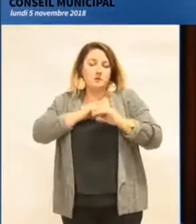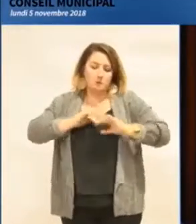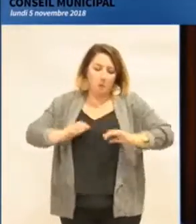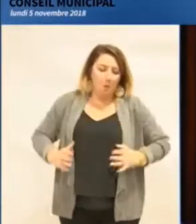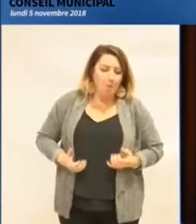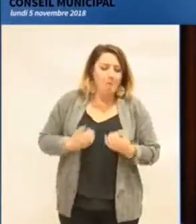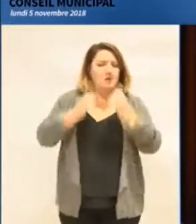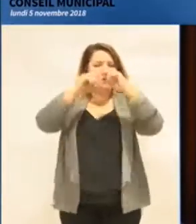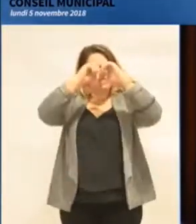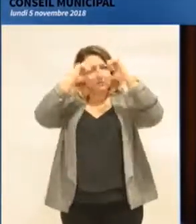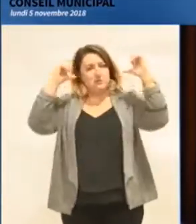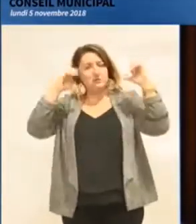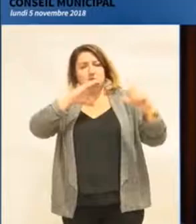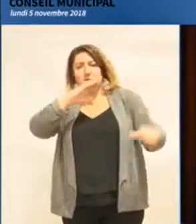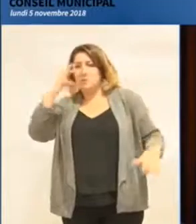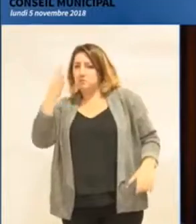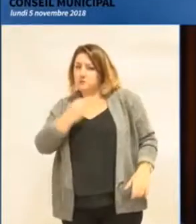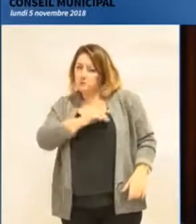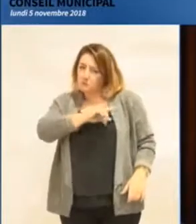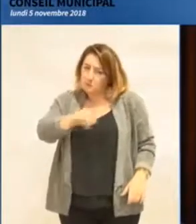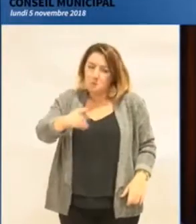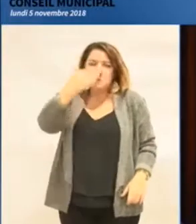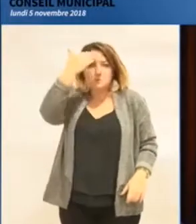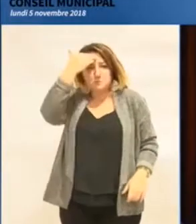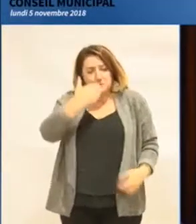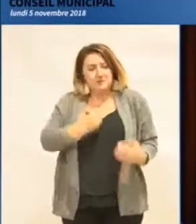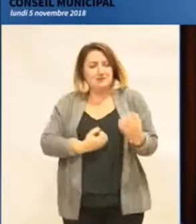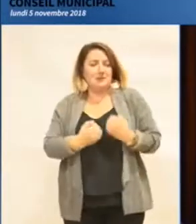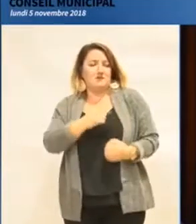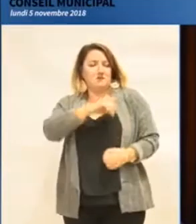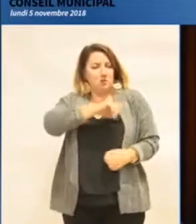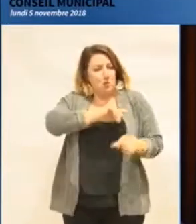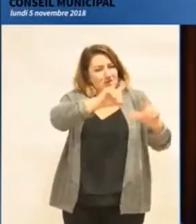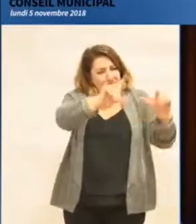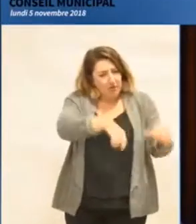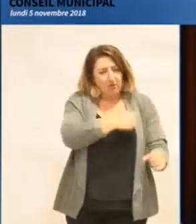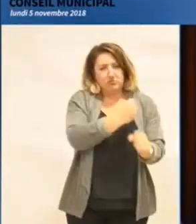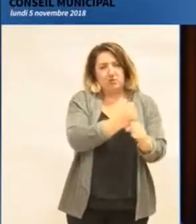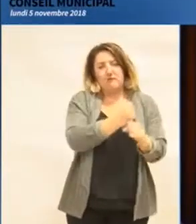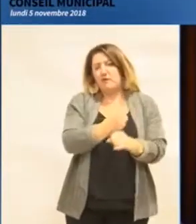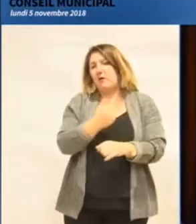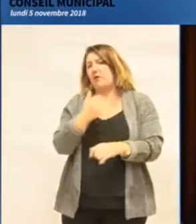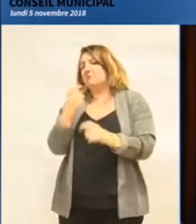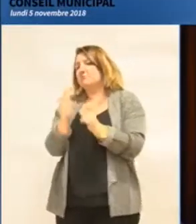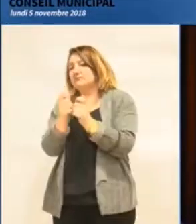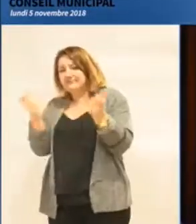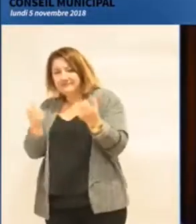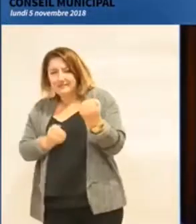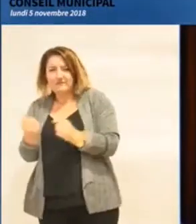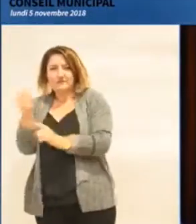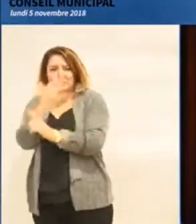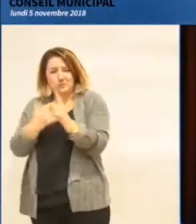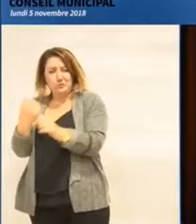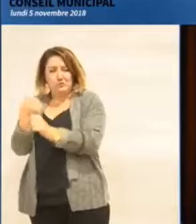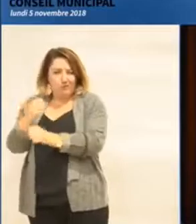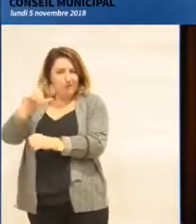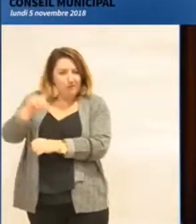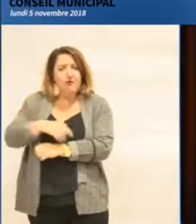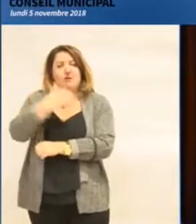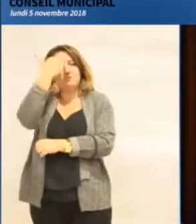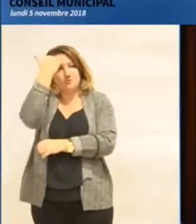travailleurs sociaux, quels sont les services de police qui sont amenés à travailler sur ces dossiers-là. Nous savons aussi que le soir, par